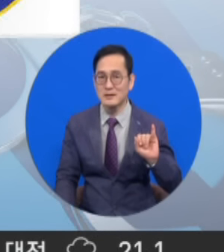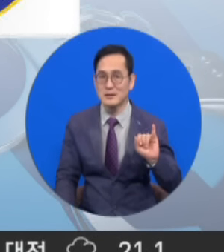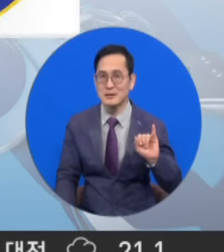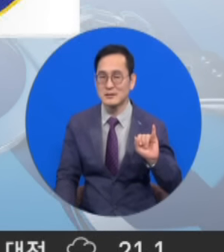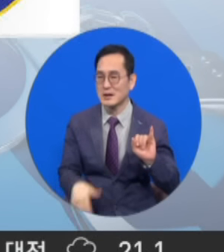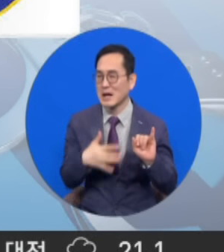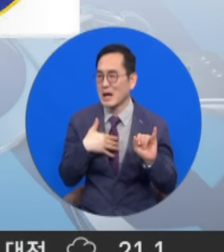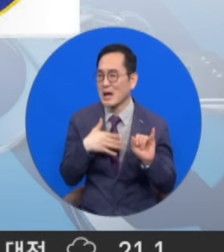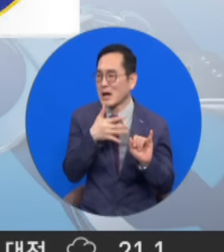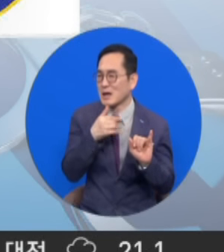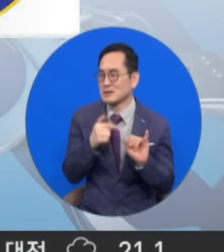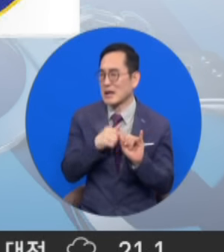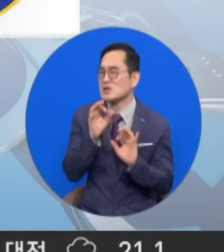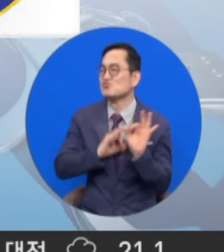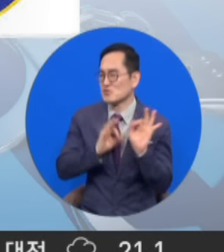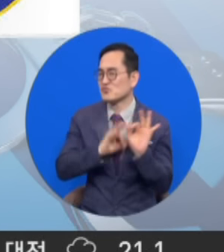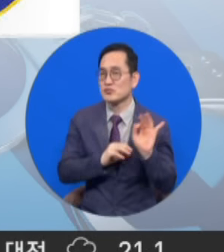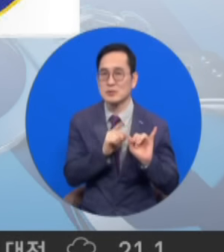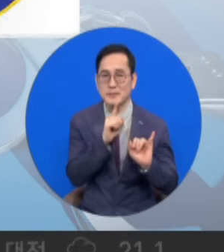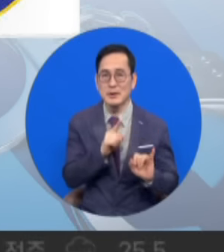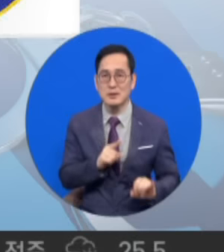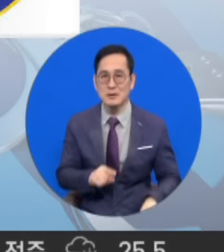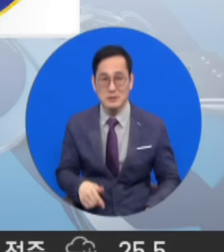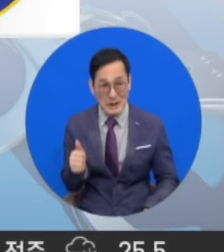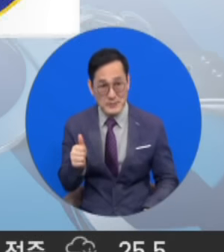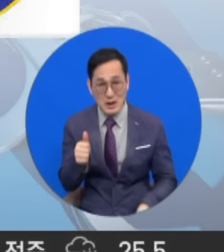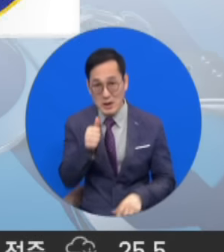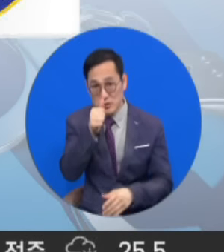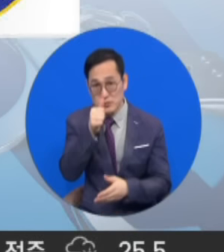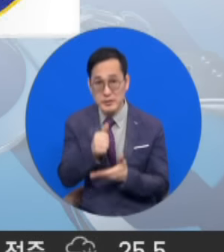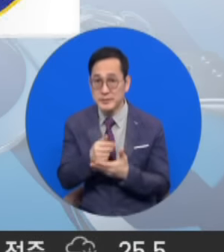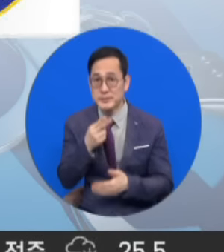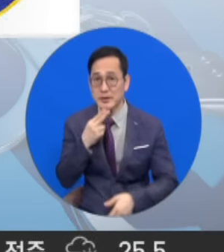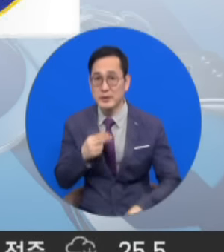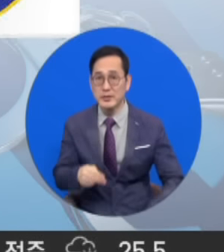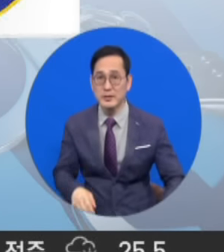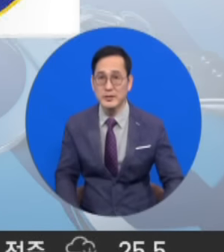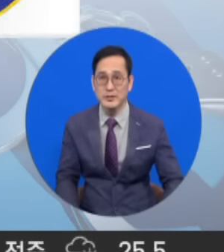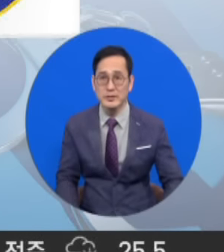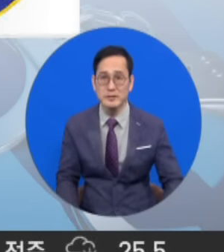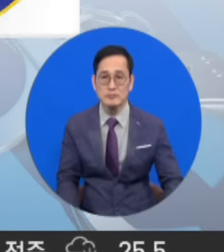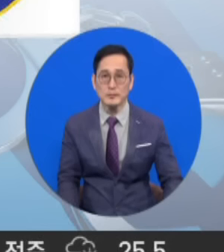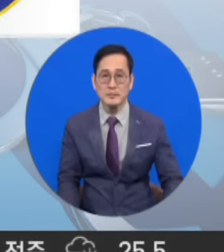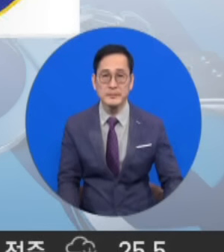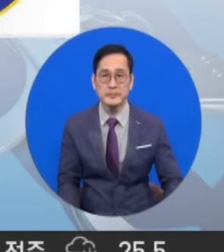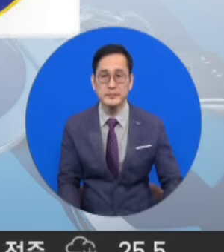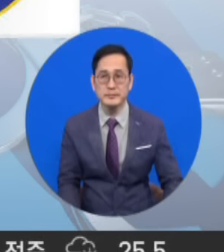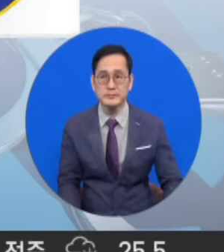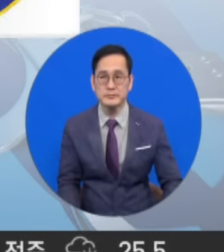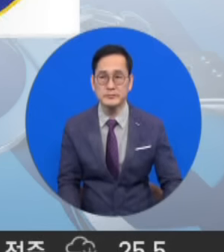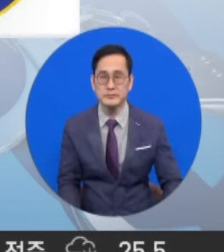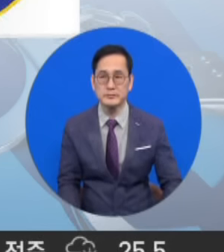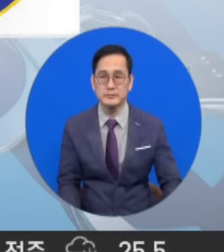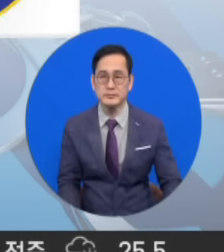내가 허위신고했다라고 자백을 했습니다. 결국 남성 B씨는 무고했다. 무죄였다라는 거예요. 남성 B씨는 억울한 상황이었던